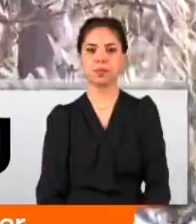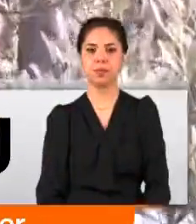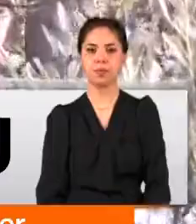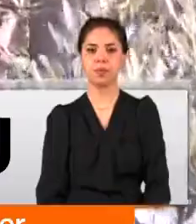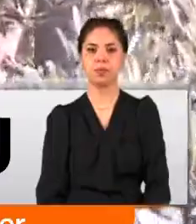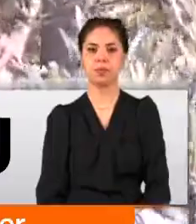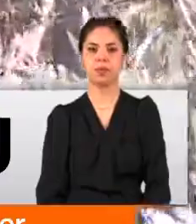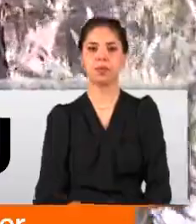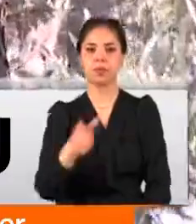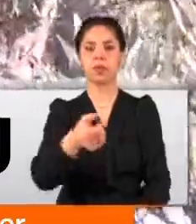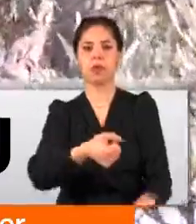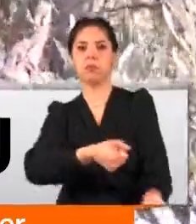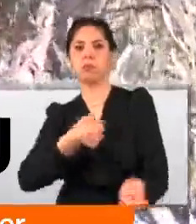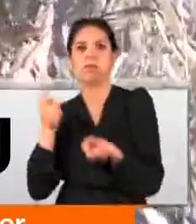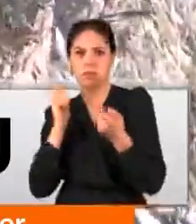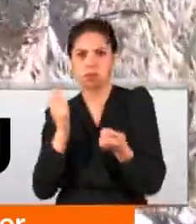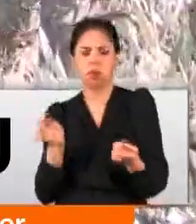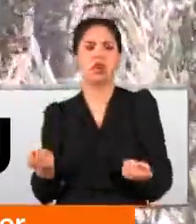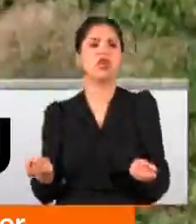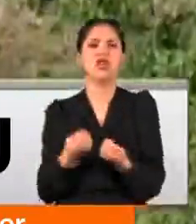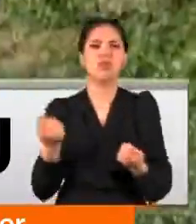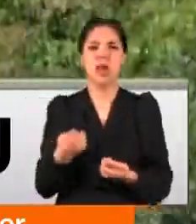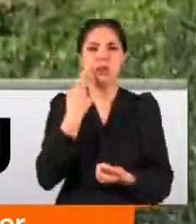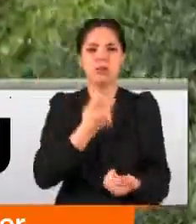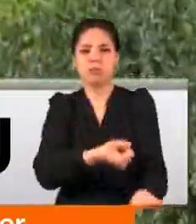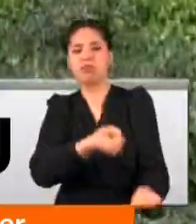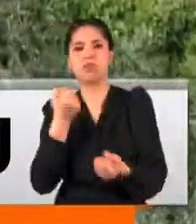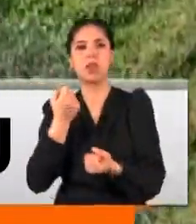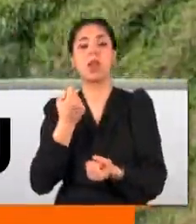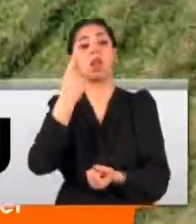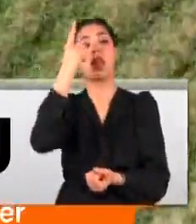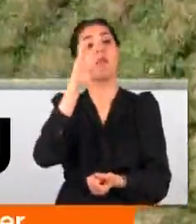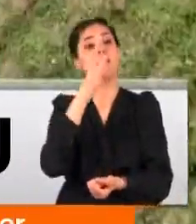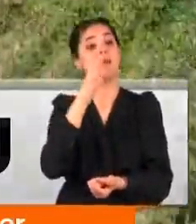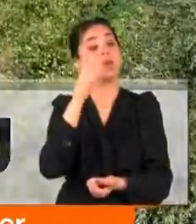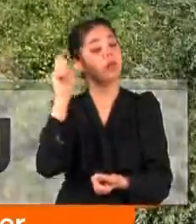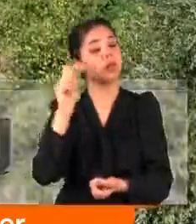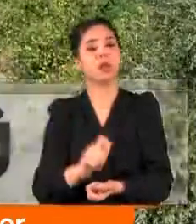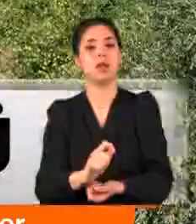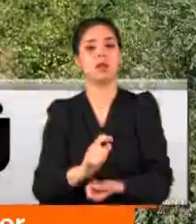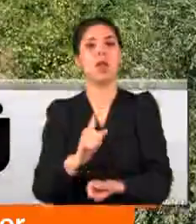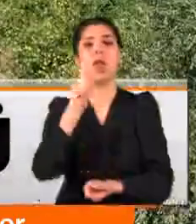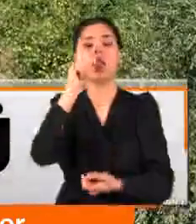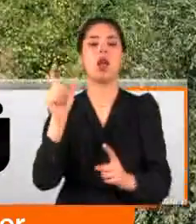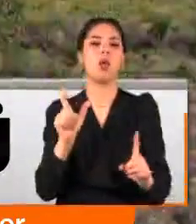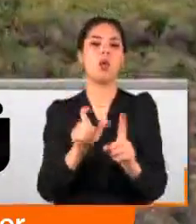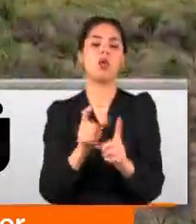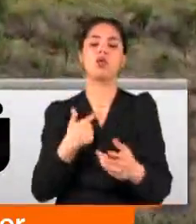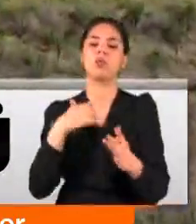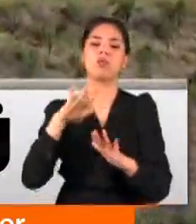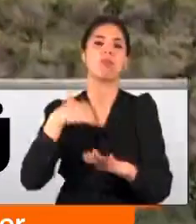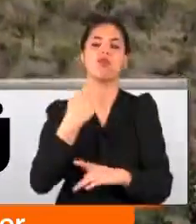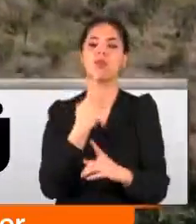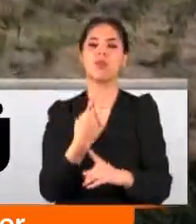Normal bir kepçeyle çekemez. Diş makinesine çekemez ama kurban oldum Allah. Çekiyor. Allah beterinden korusun ya Rabbi, ne diyelim.